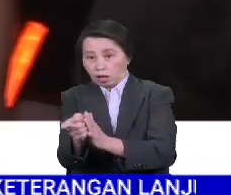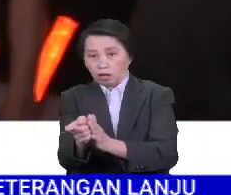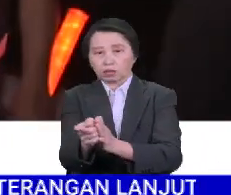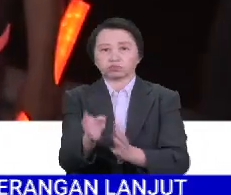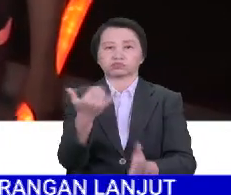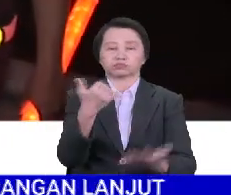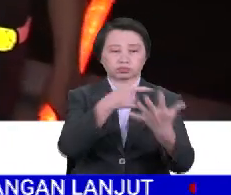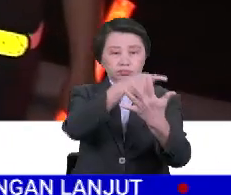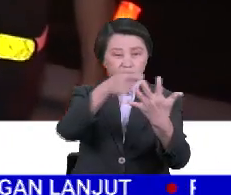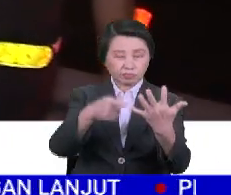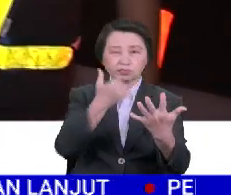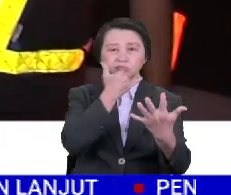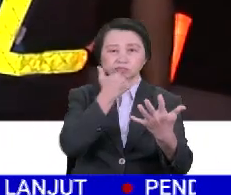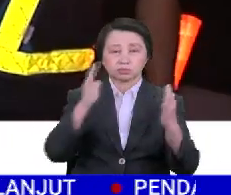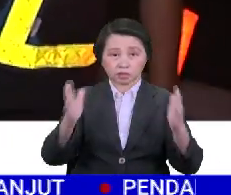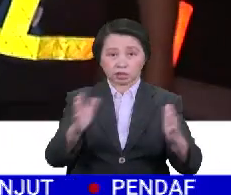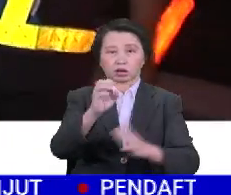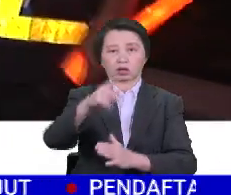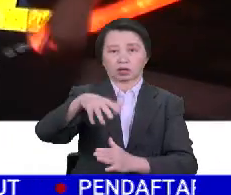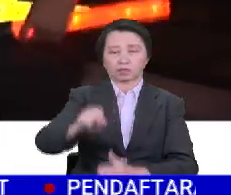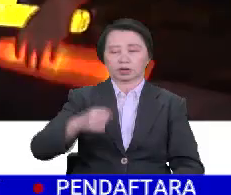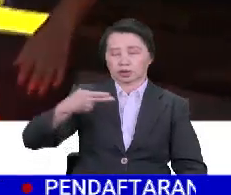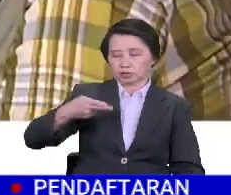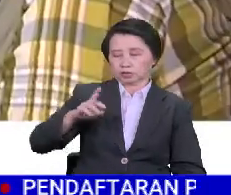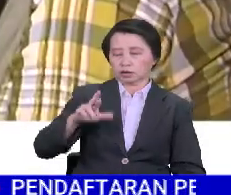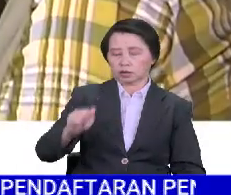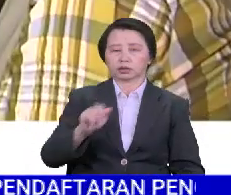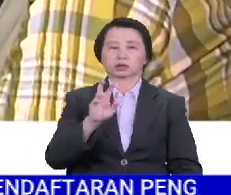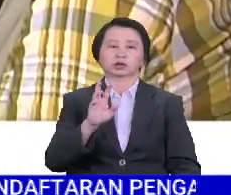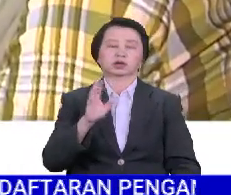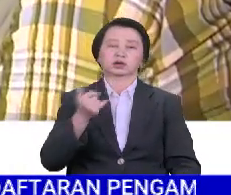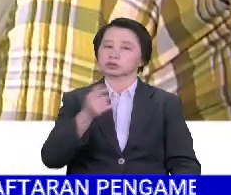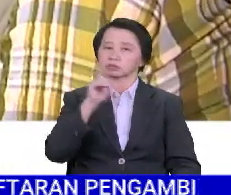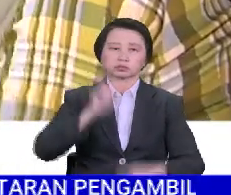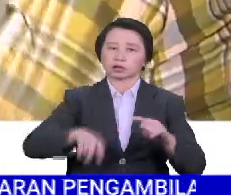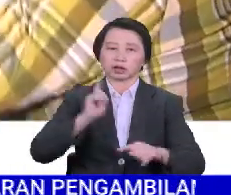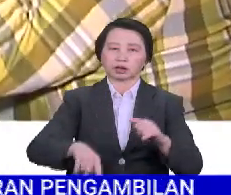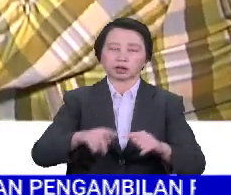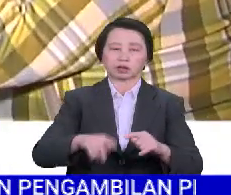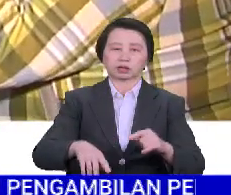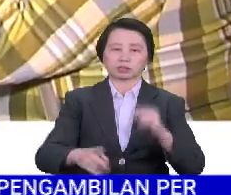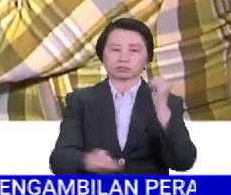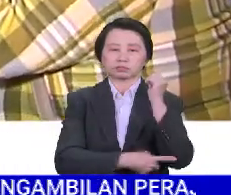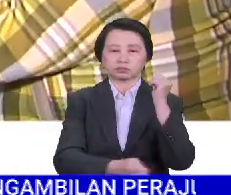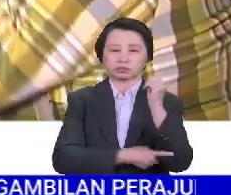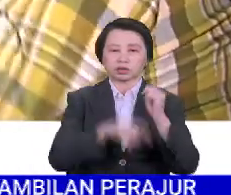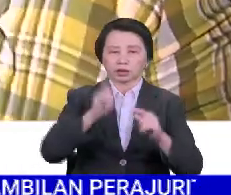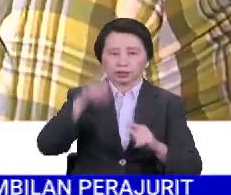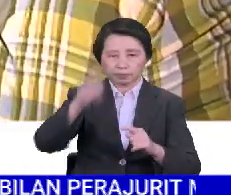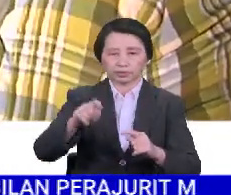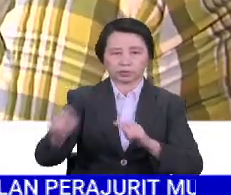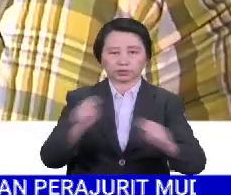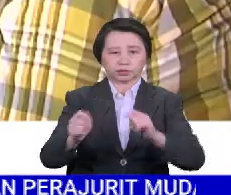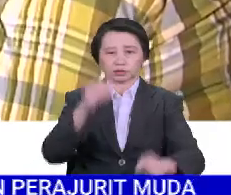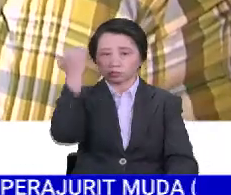Lima kesalahan utama dalam tempoh OP HRA 2022 itu tidak boleh dikompaun, sebaliknya terus dikenakan